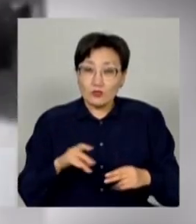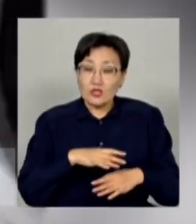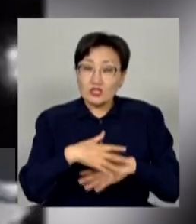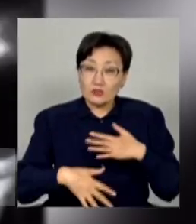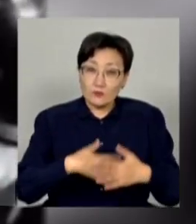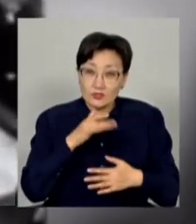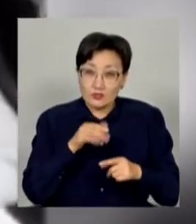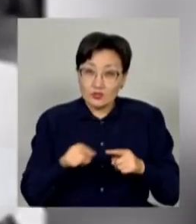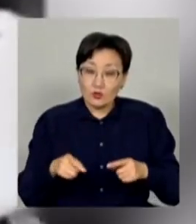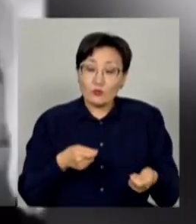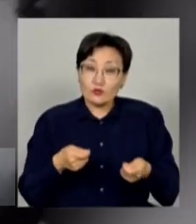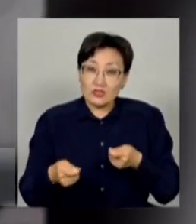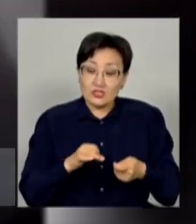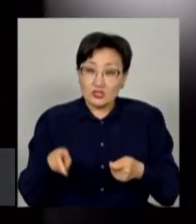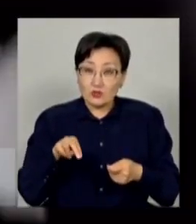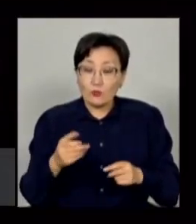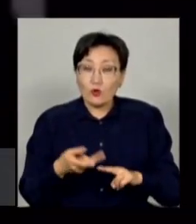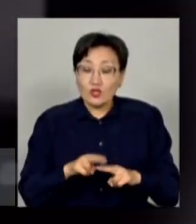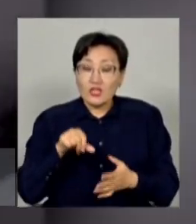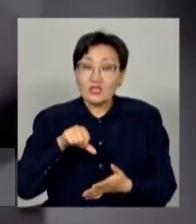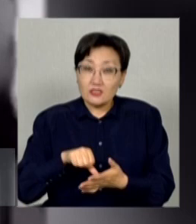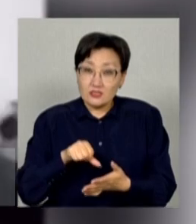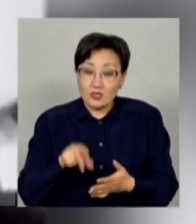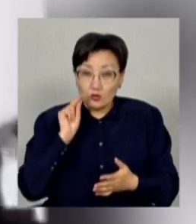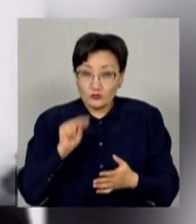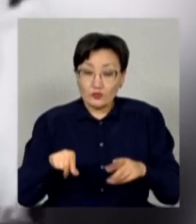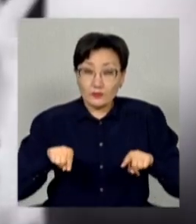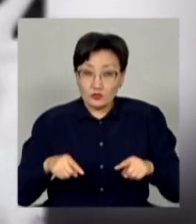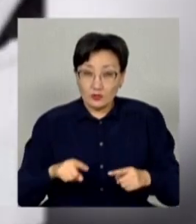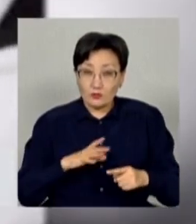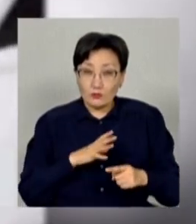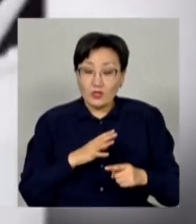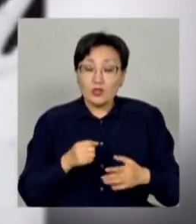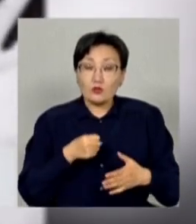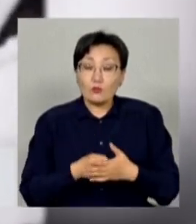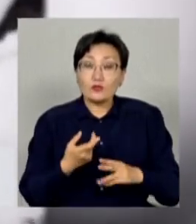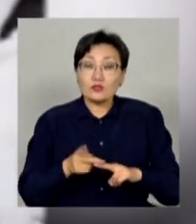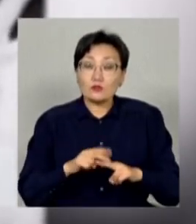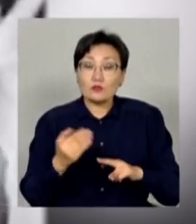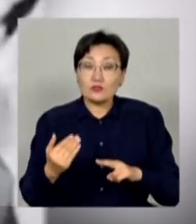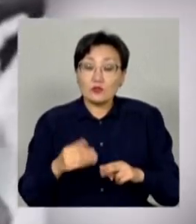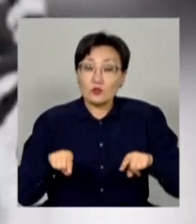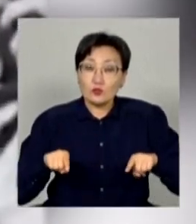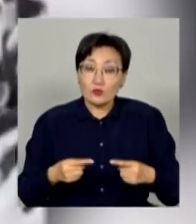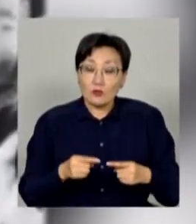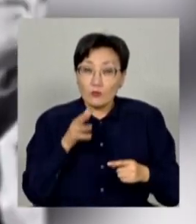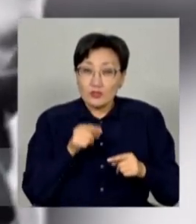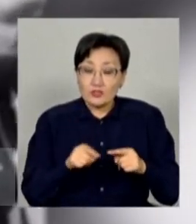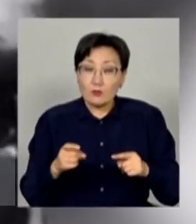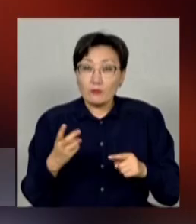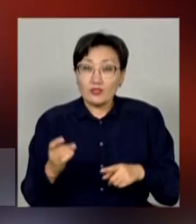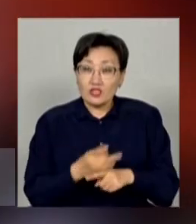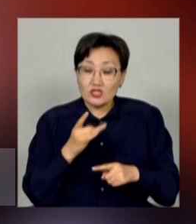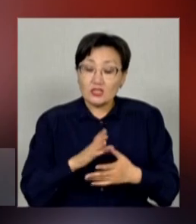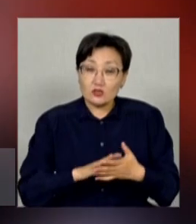жаппай тәртіпсіздікті ұйымдастырды және оған қатысты деген күдікпен ұсталған еді. Бұған дейін де оны тұтқында ұстау мерзімі бірнеше